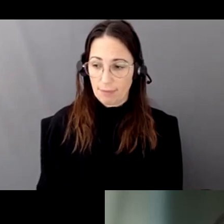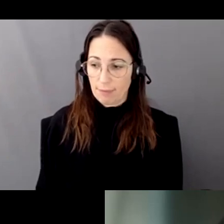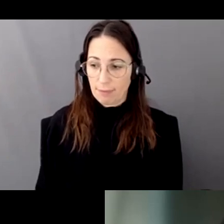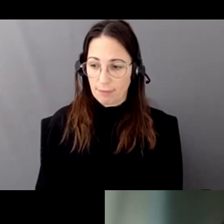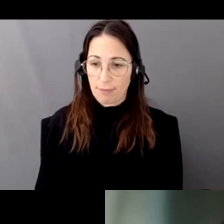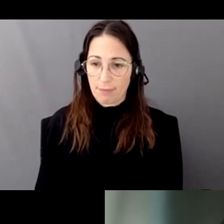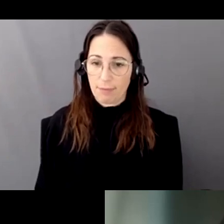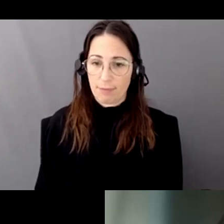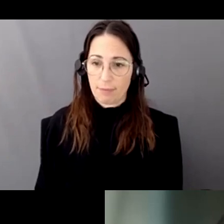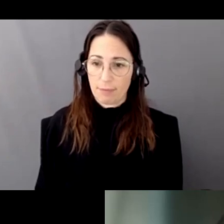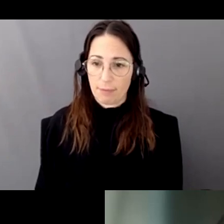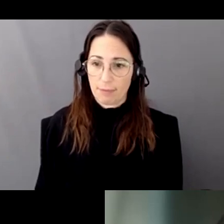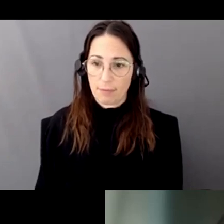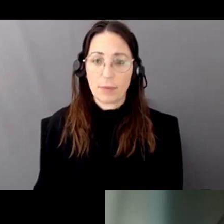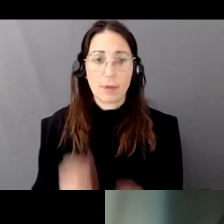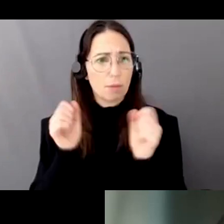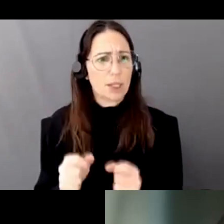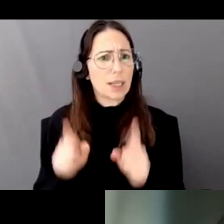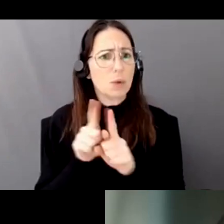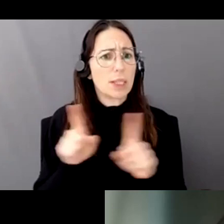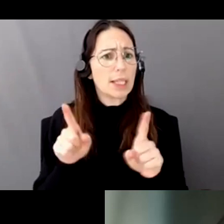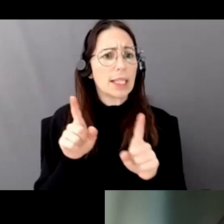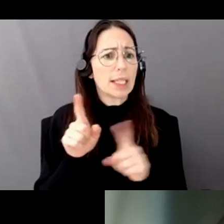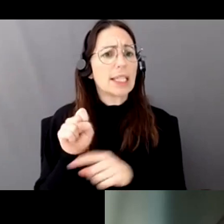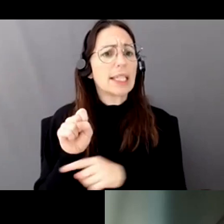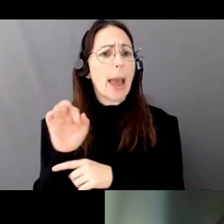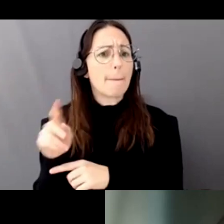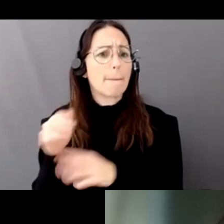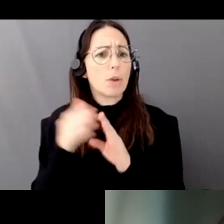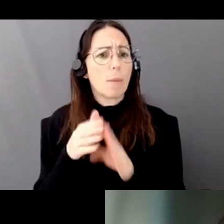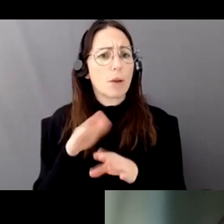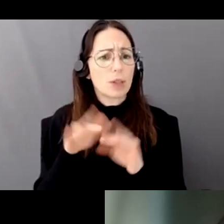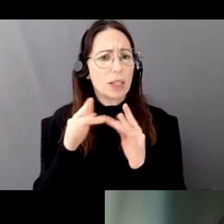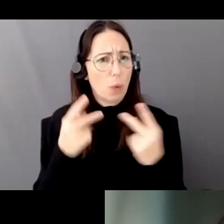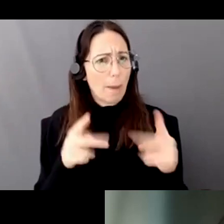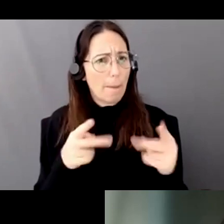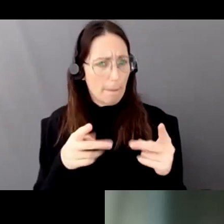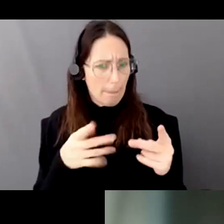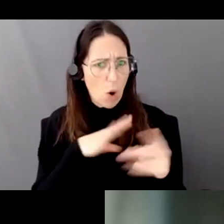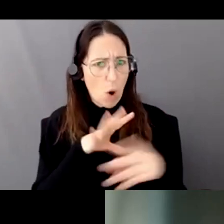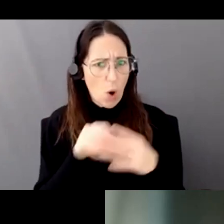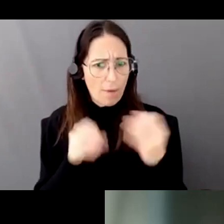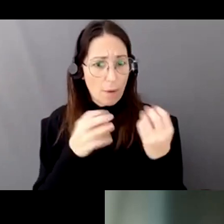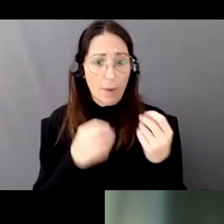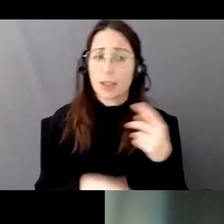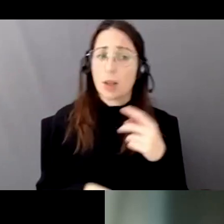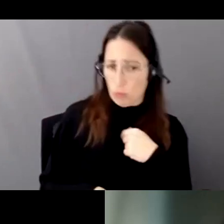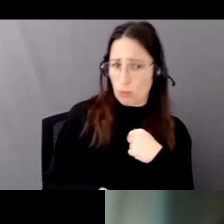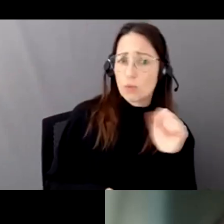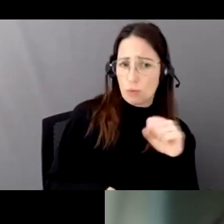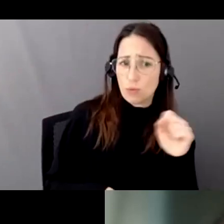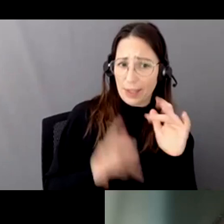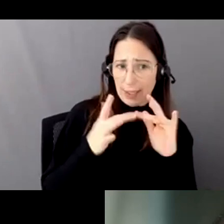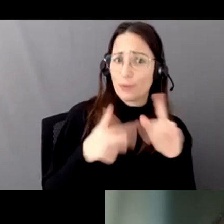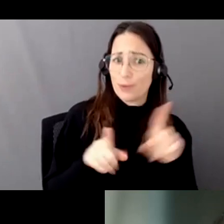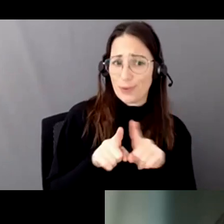Ou est-ce que c'est possible d'avoir cette information aussi sur votre site web, Sophia? Bien sûr, le site web aussi